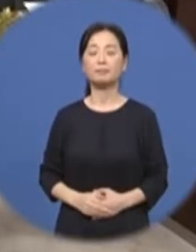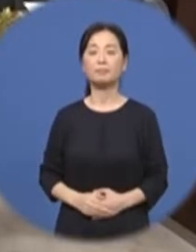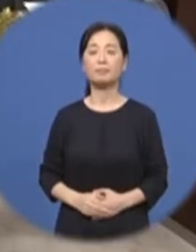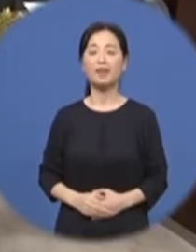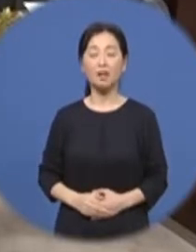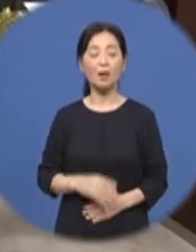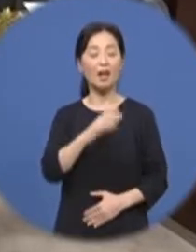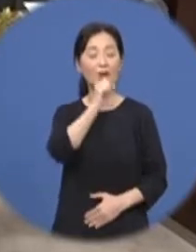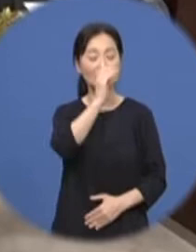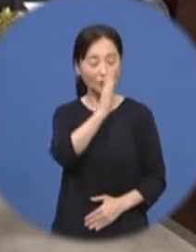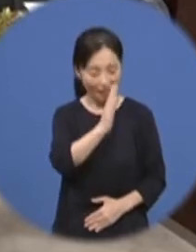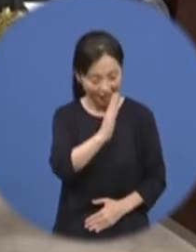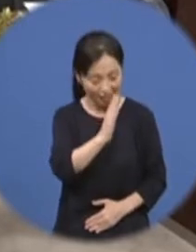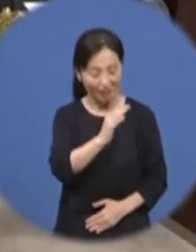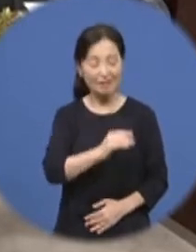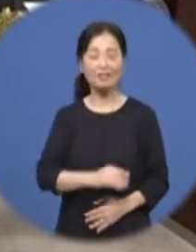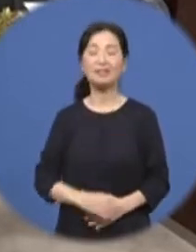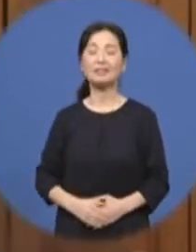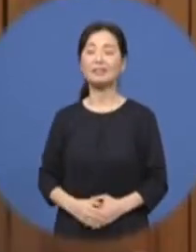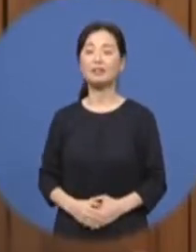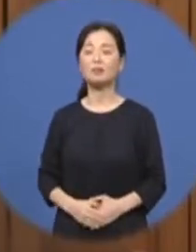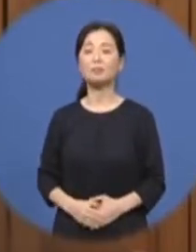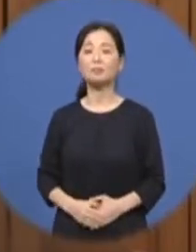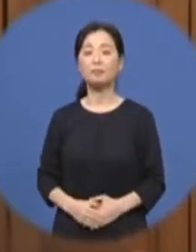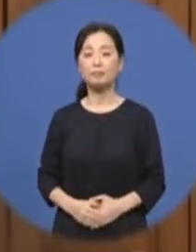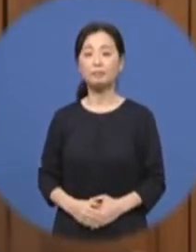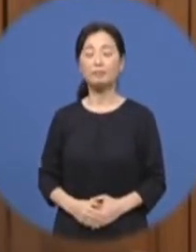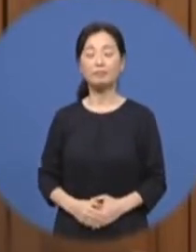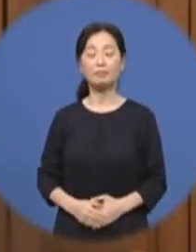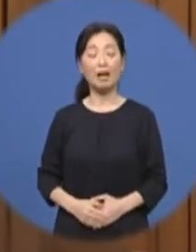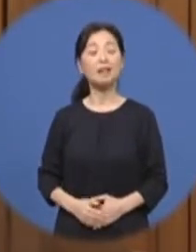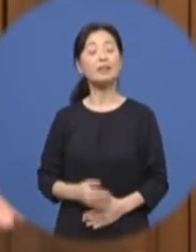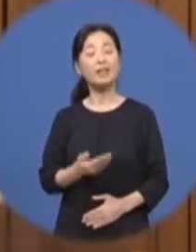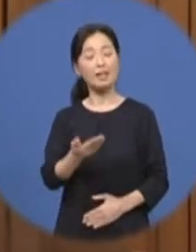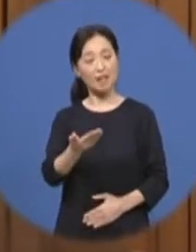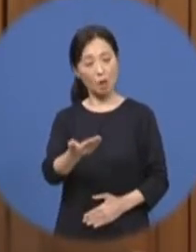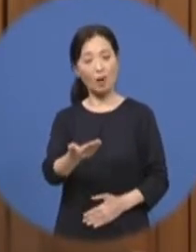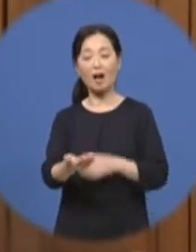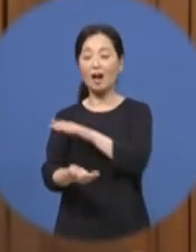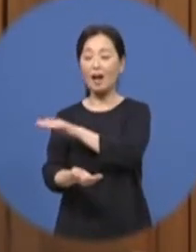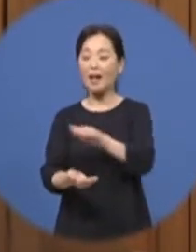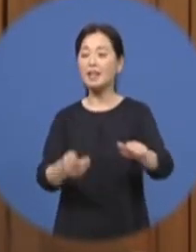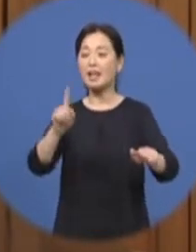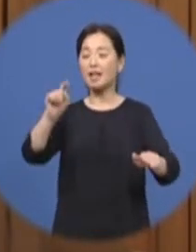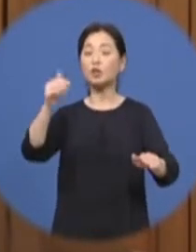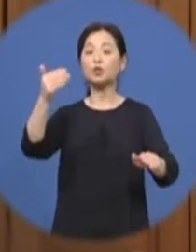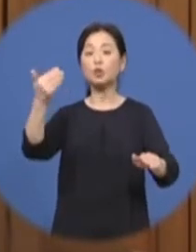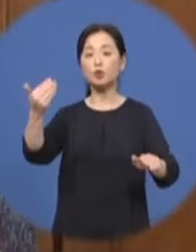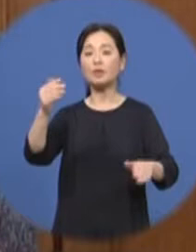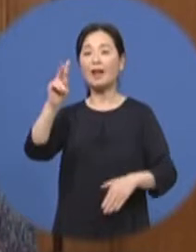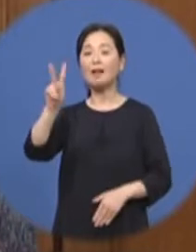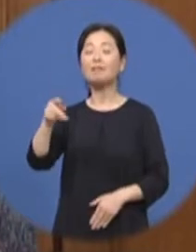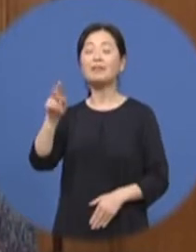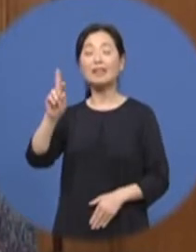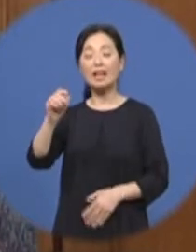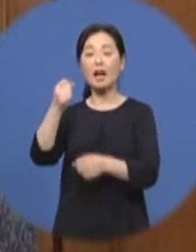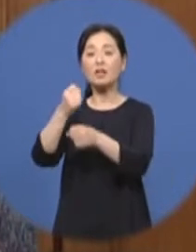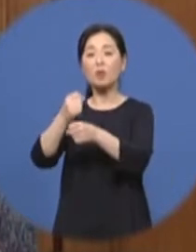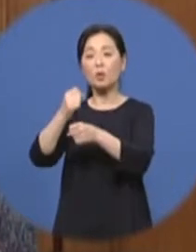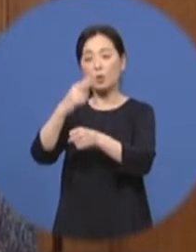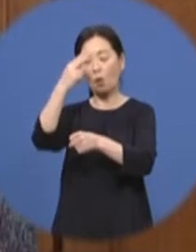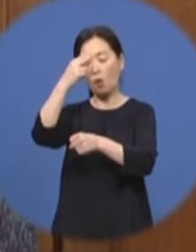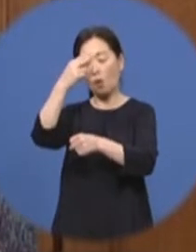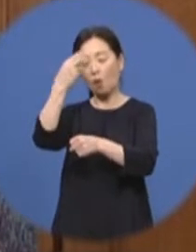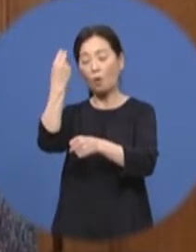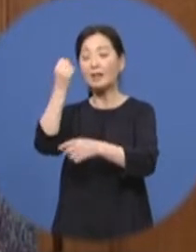ではよろしくお願いいたします。 よろしくお願いします。 山上先生は平成19年にリラ創造芸術高等専